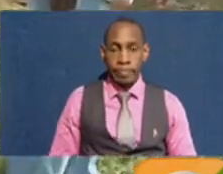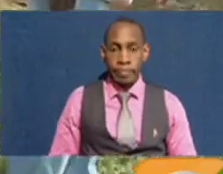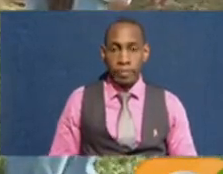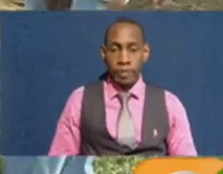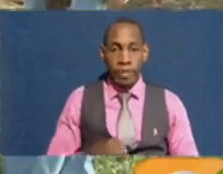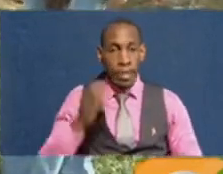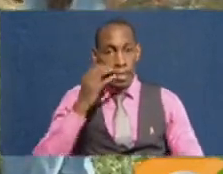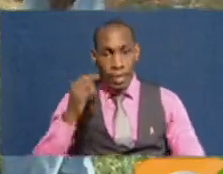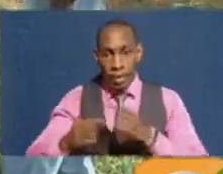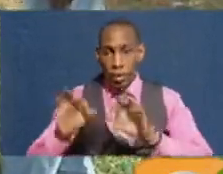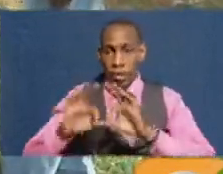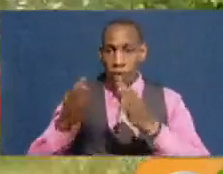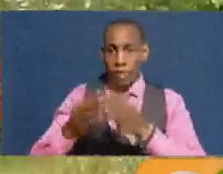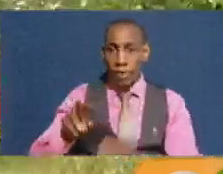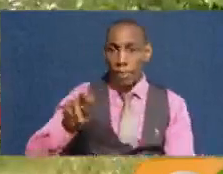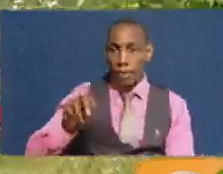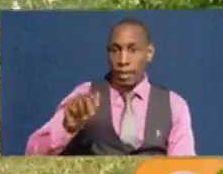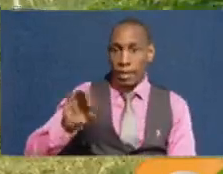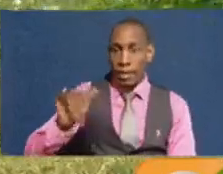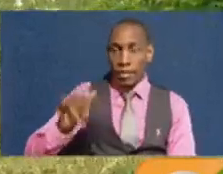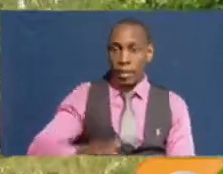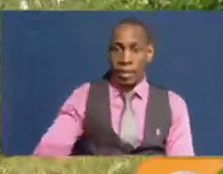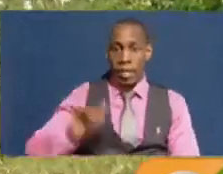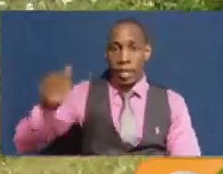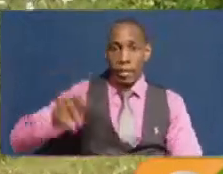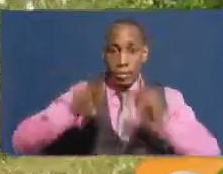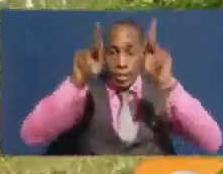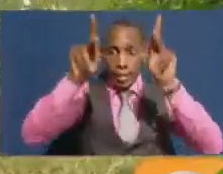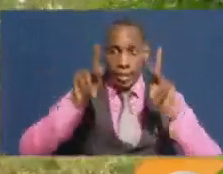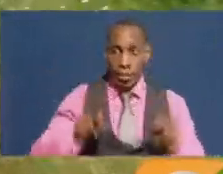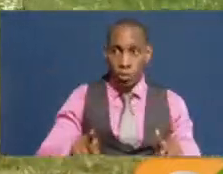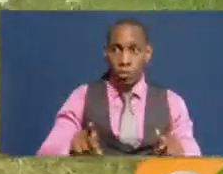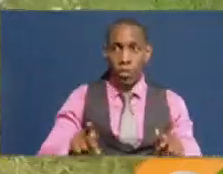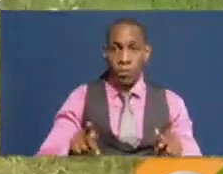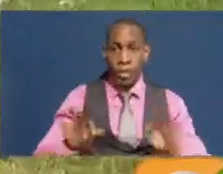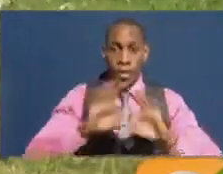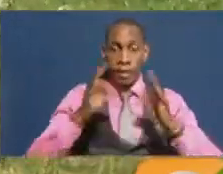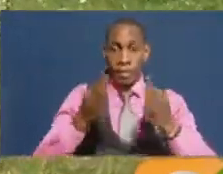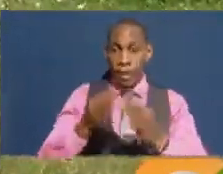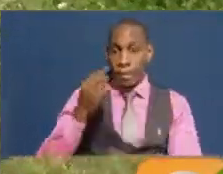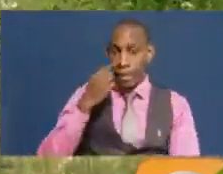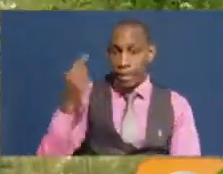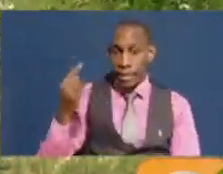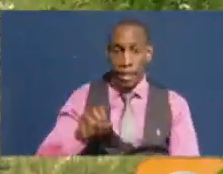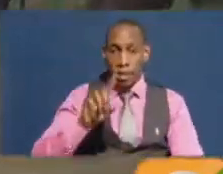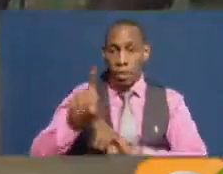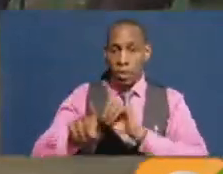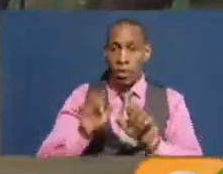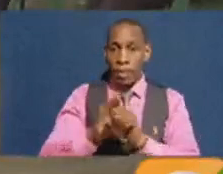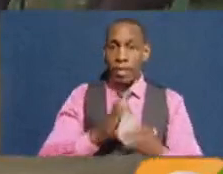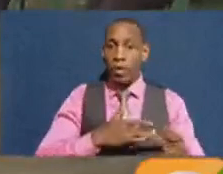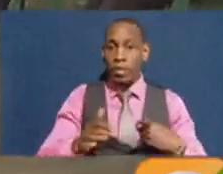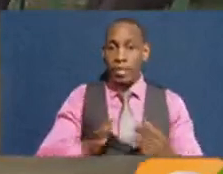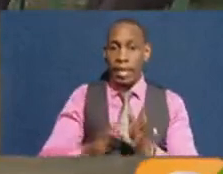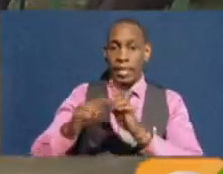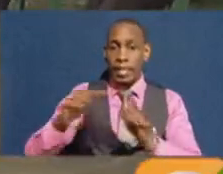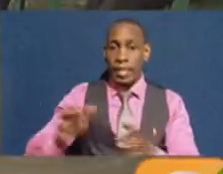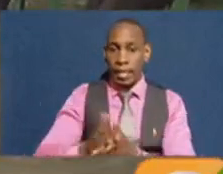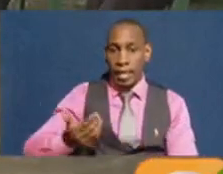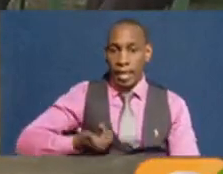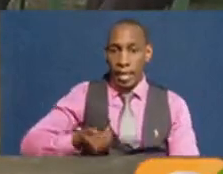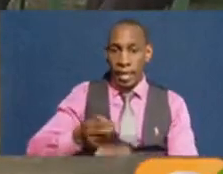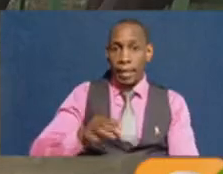Zimegubika boma la Nancy Abura kijijini ya Nyuro, kaunti ya Kisumu. Familia hii kisalia na maswali kuhusu mauaji ya mwanawa